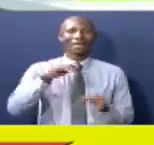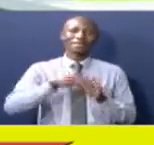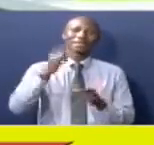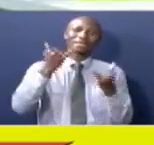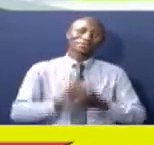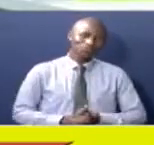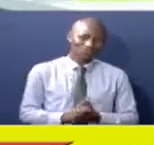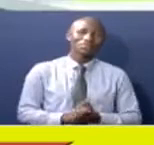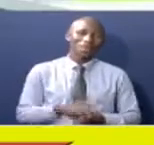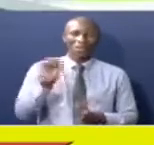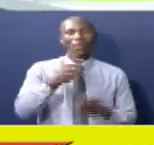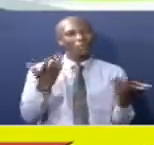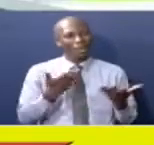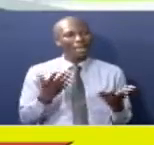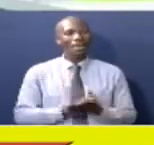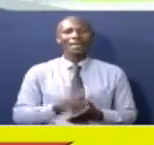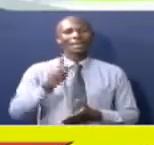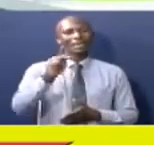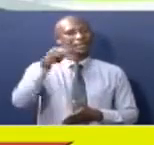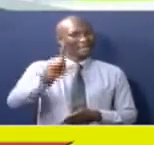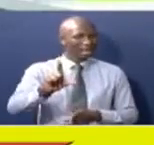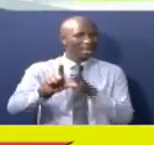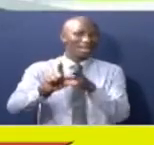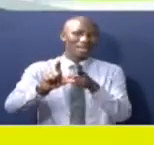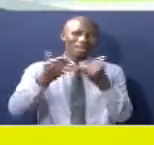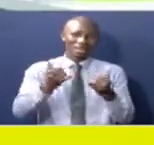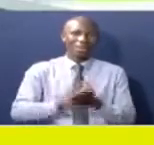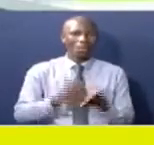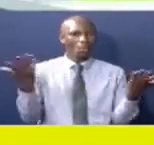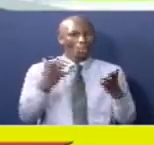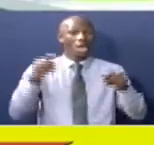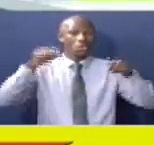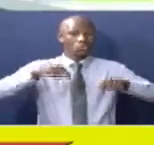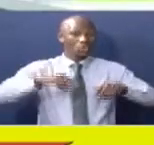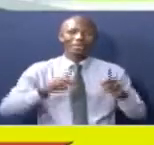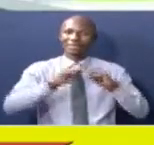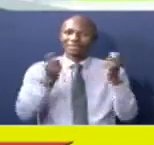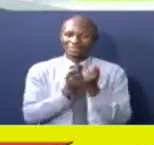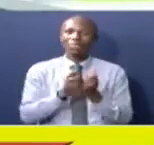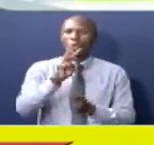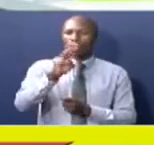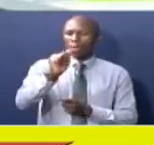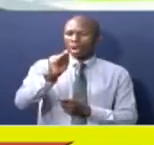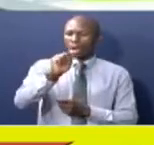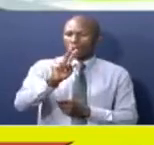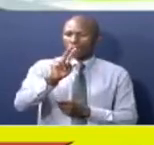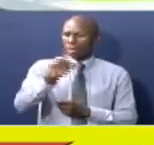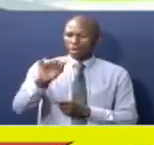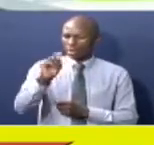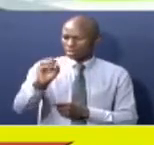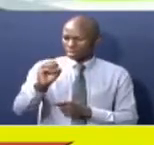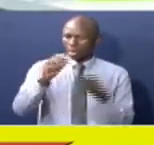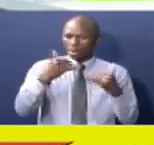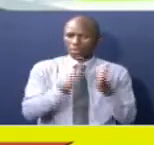Kenya na kenda wili yata kunikilandhini wa idhawe ya Kenya Premier League. Valamu denani wa umundhi timu wa Wazito, medha madha ukana timu wa